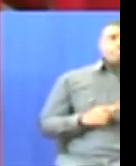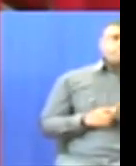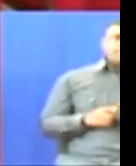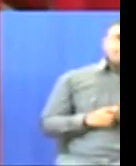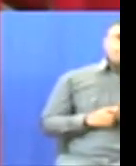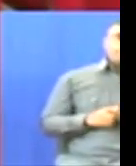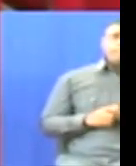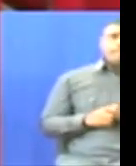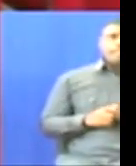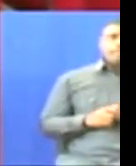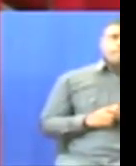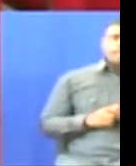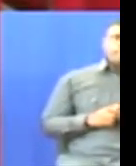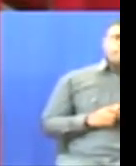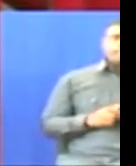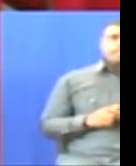mkoa wa Singida na mkoa wa Mbeya.